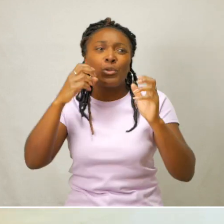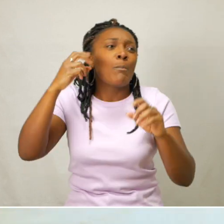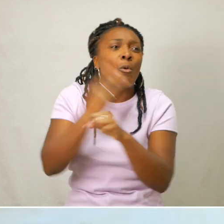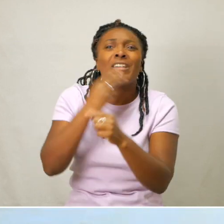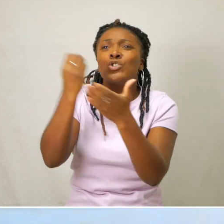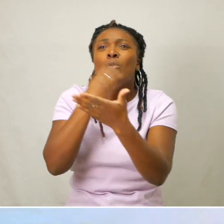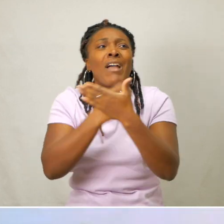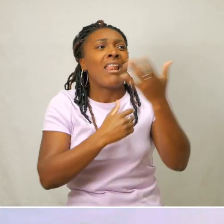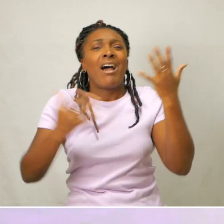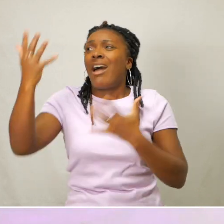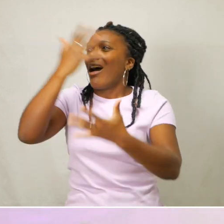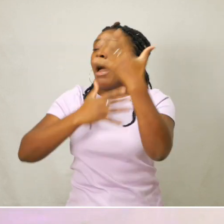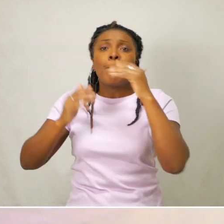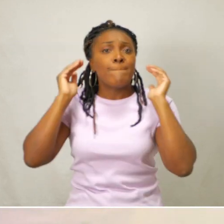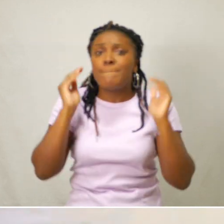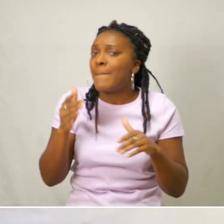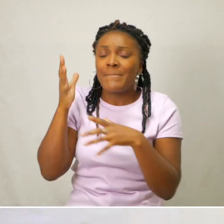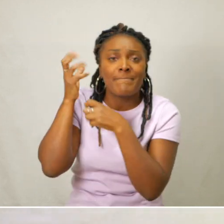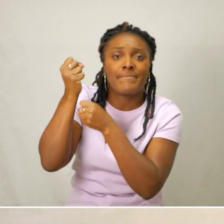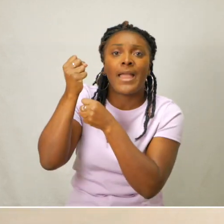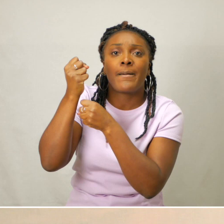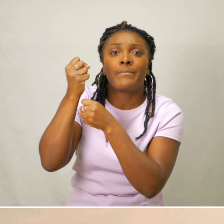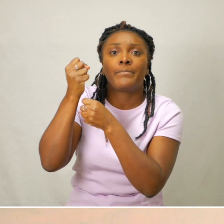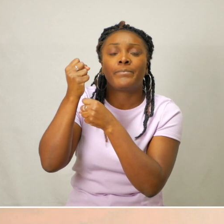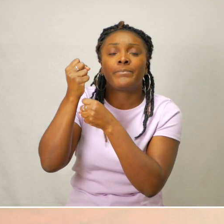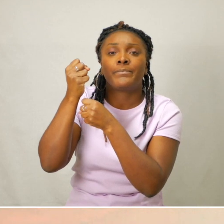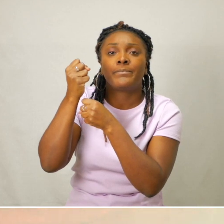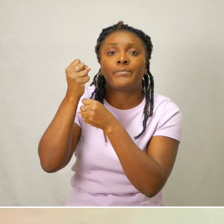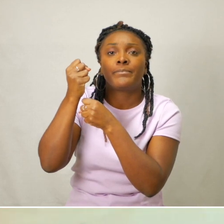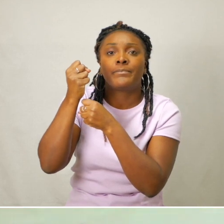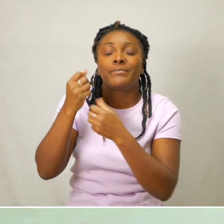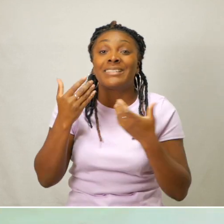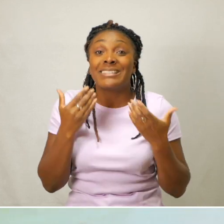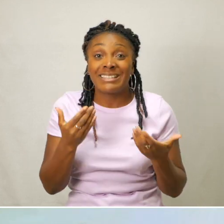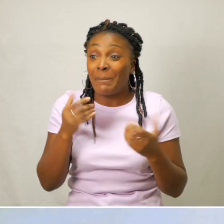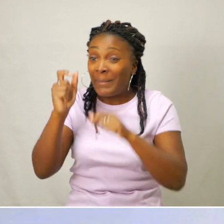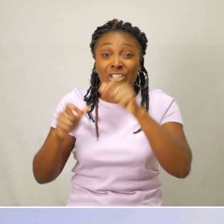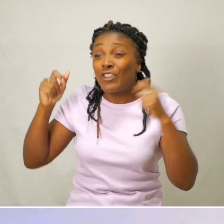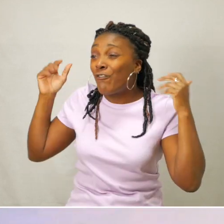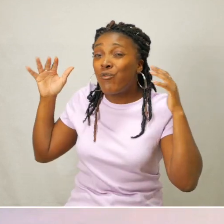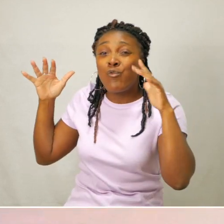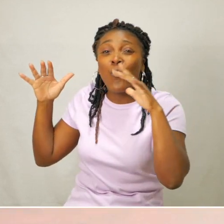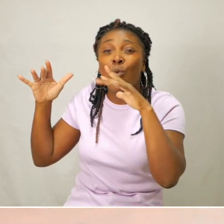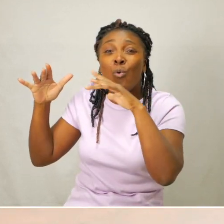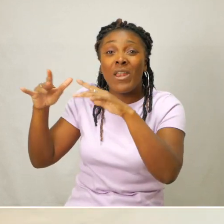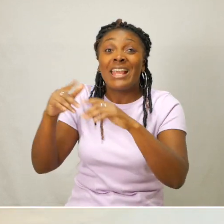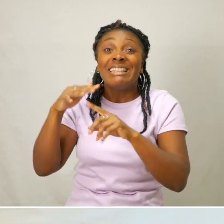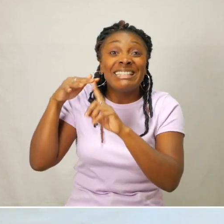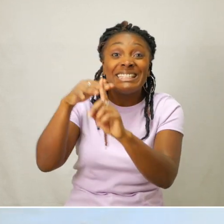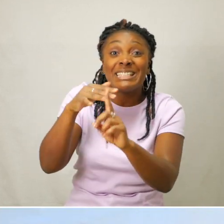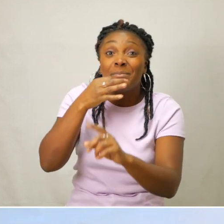tomber. On voit qu'on aurait dû attendre que Jésus vienne le délivrer, mais c'est la foule, c'est même dans un autre texte les disciples